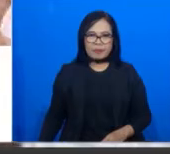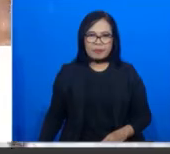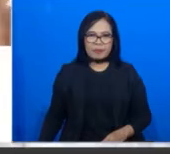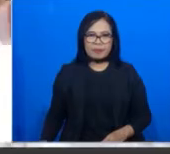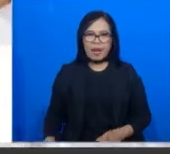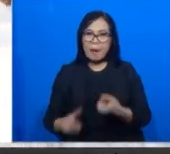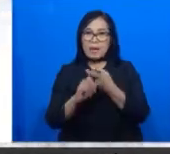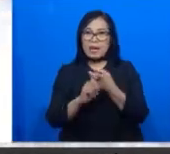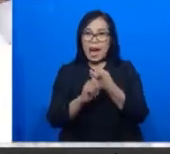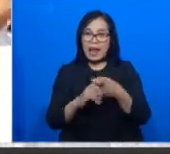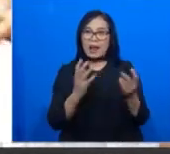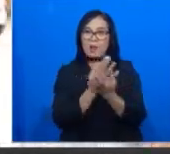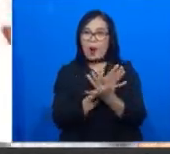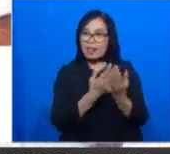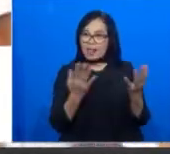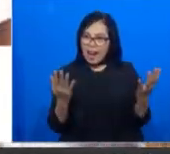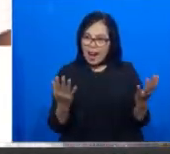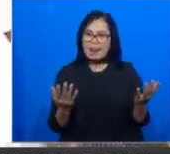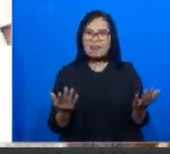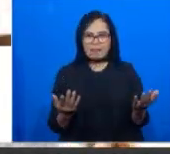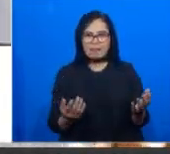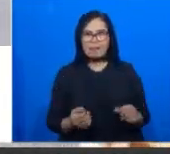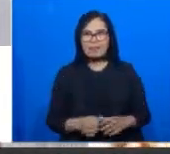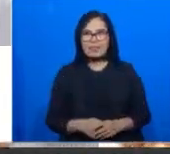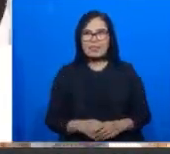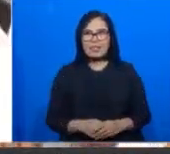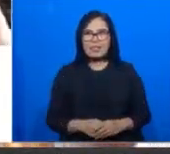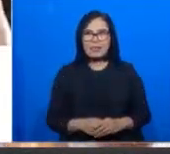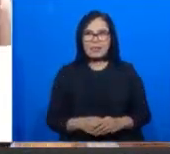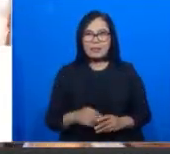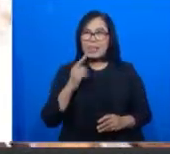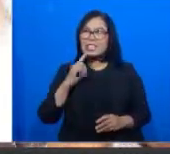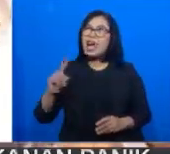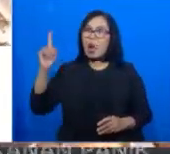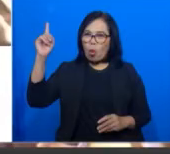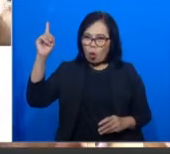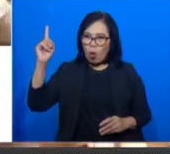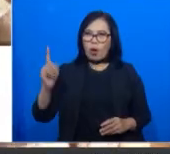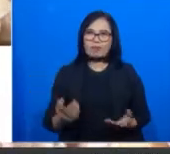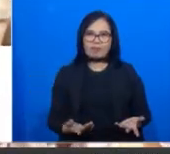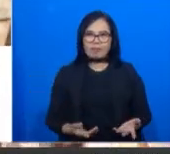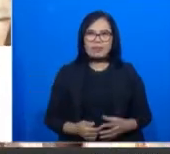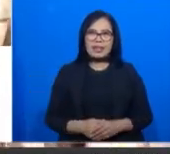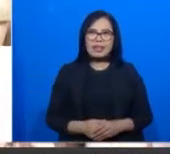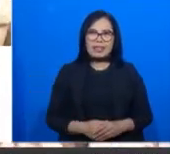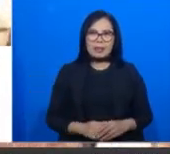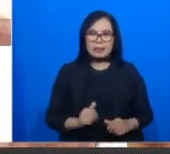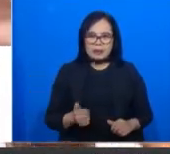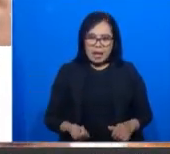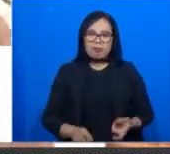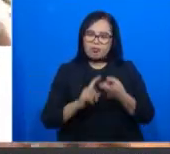perkenalan dengan warga, dengan habaib. Insya Allah kalau terdari Allah ada kemudian mencintai keumatan seperti yang saya